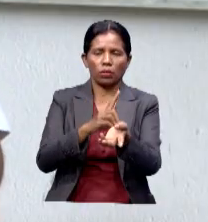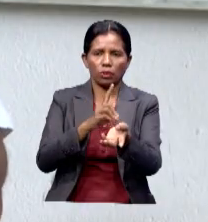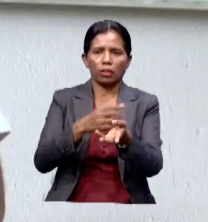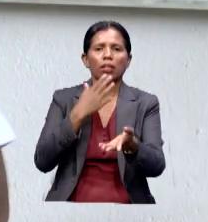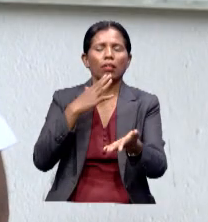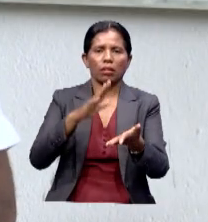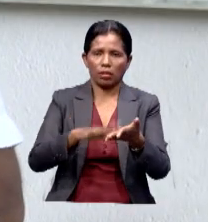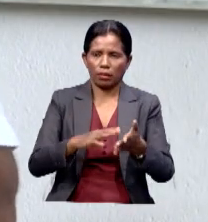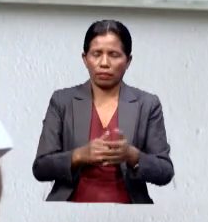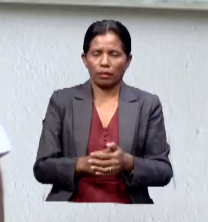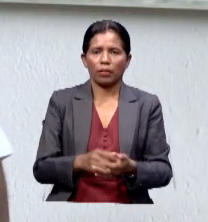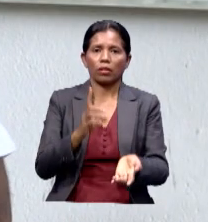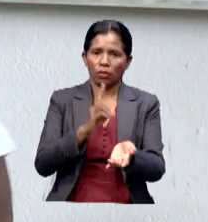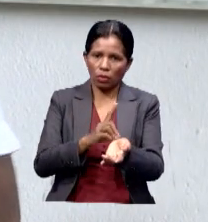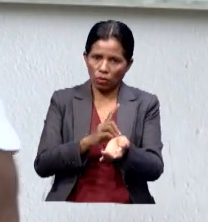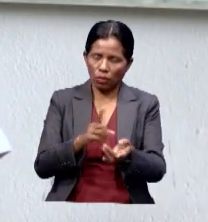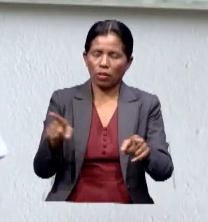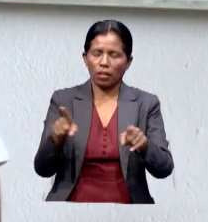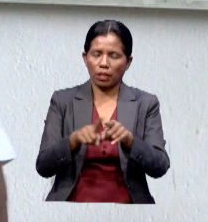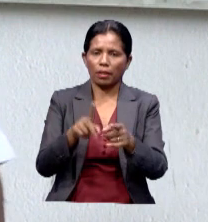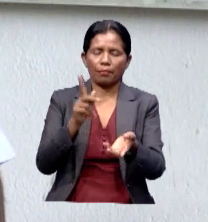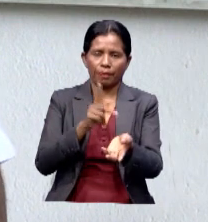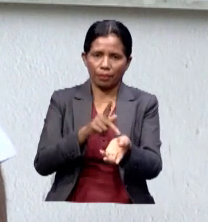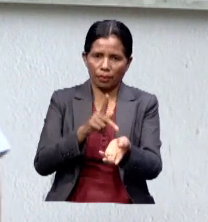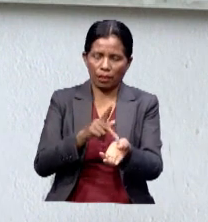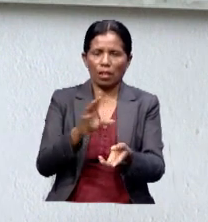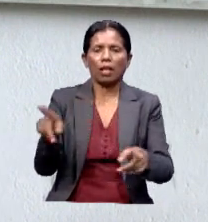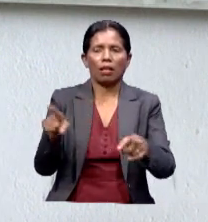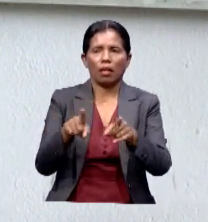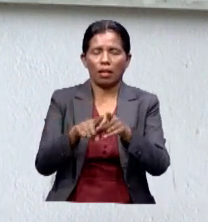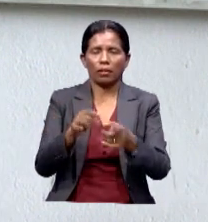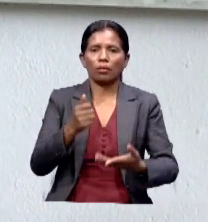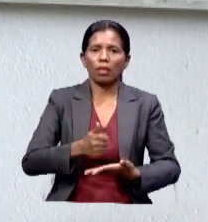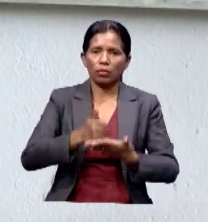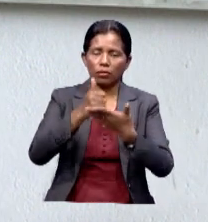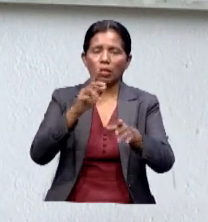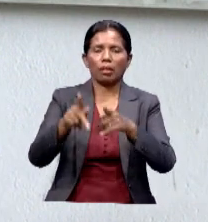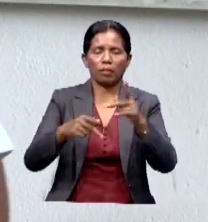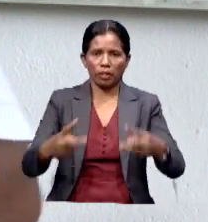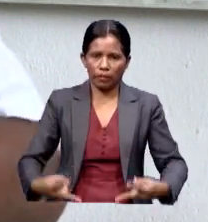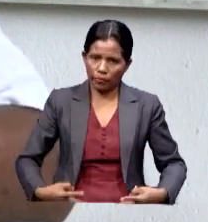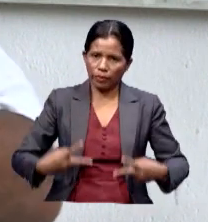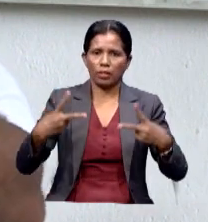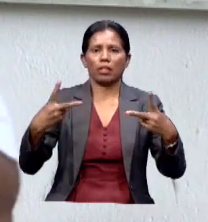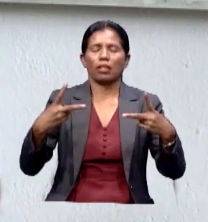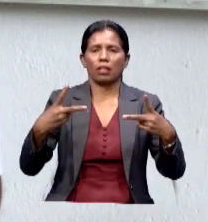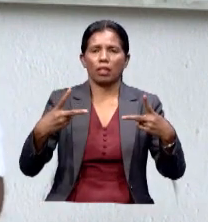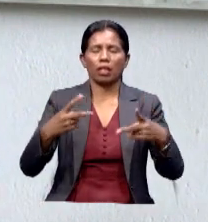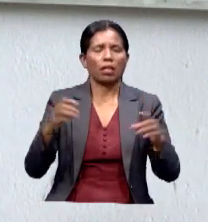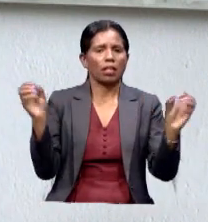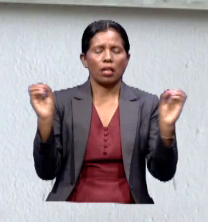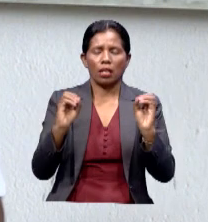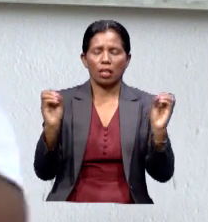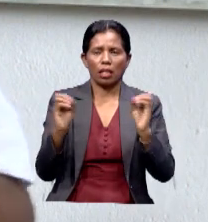ne bemak nudar o doutor nudar médico ho profissão nudar médico ida atu salo emene vida ne la